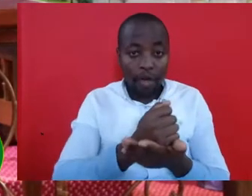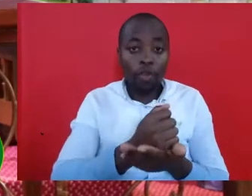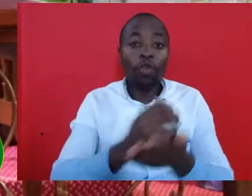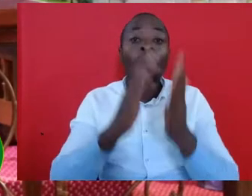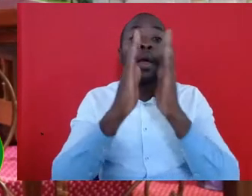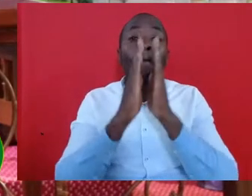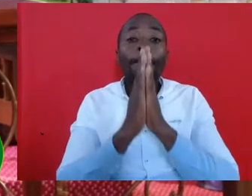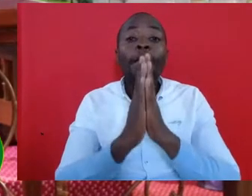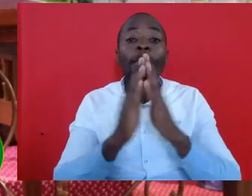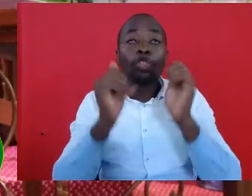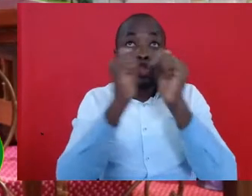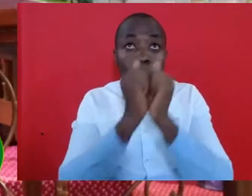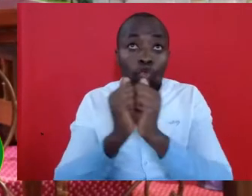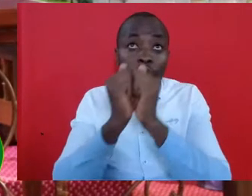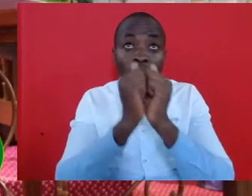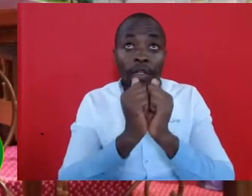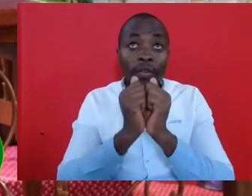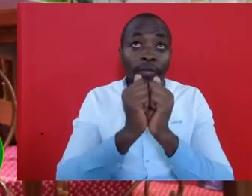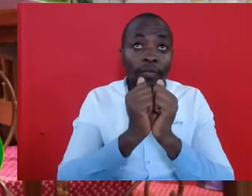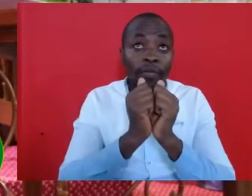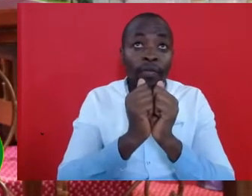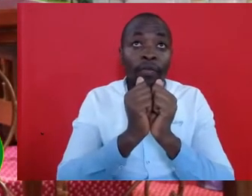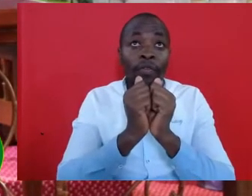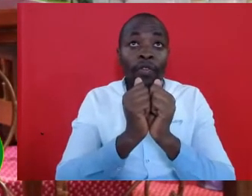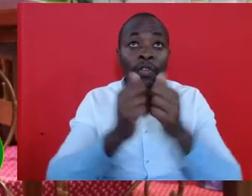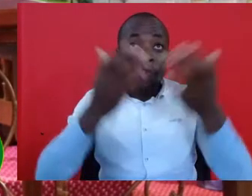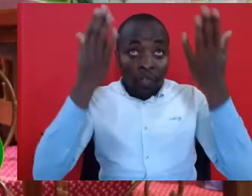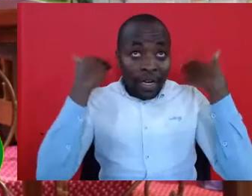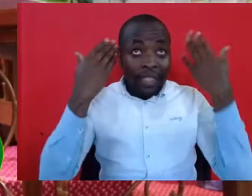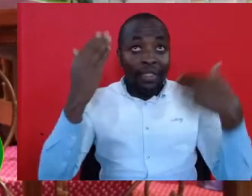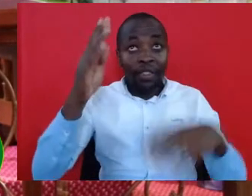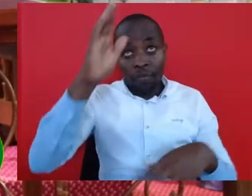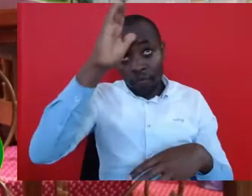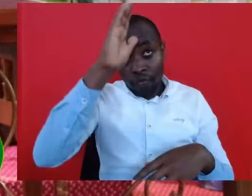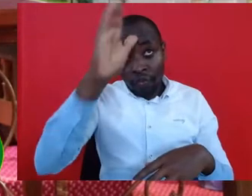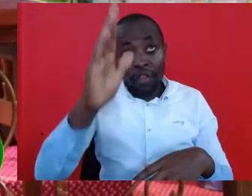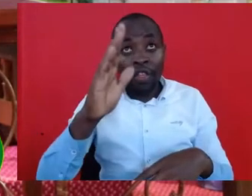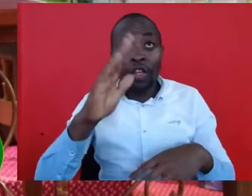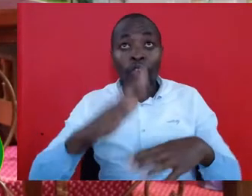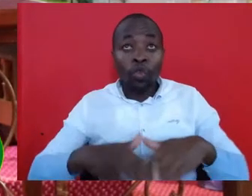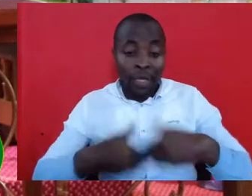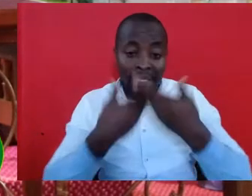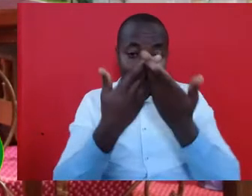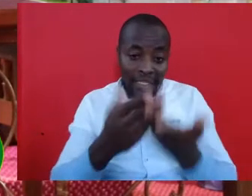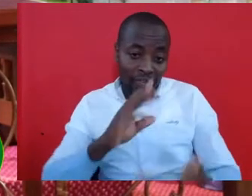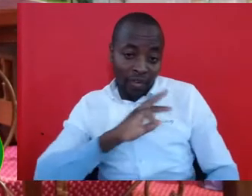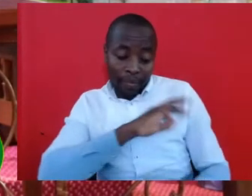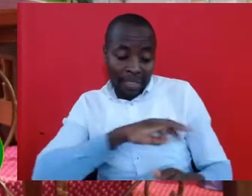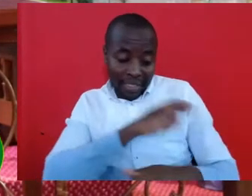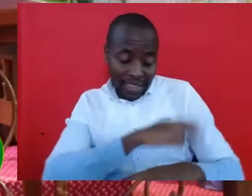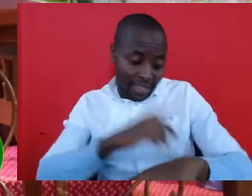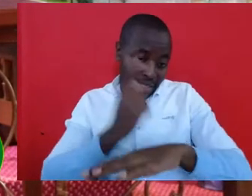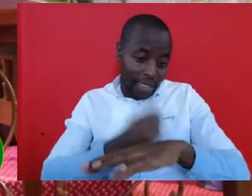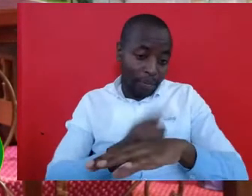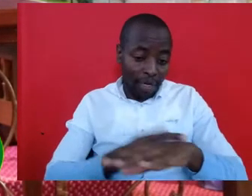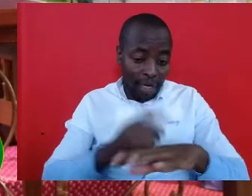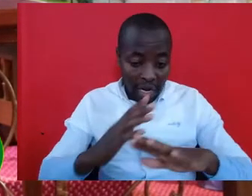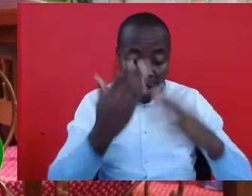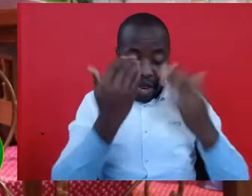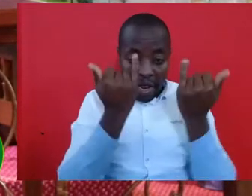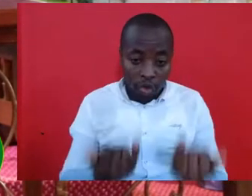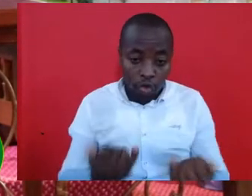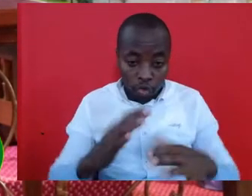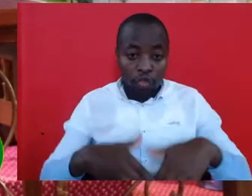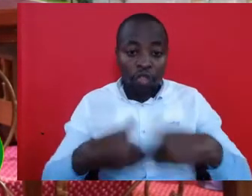Tuombe pamoja. Mtakatifu Yesu Kristo, Mwenyezi Mungu neema, wakati wa kuletea maombi yetu